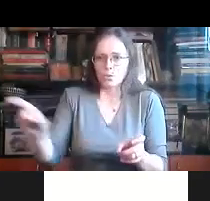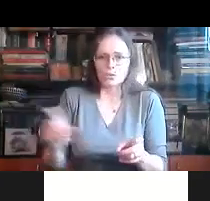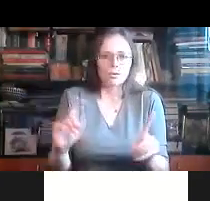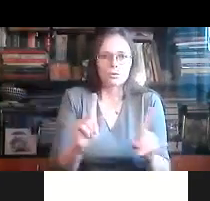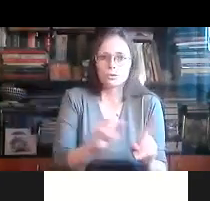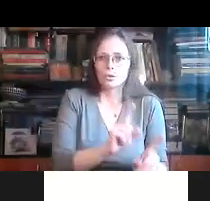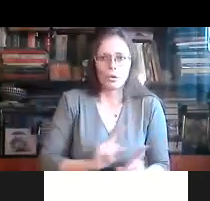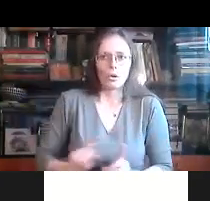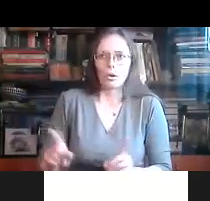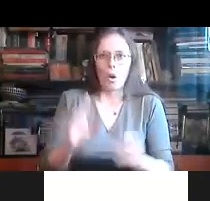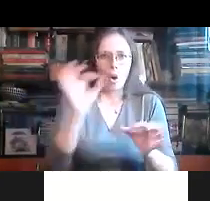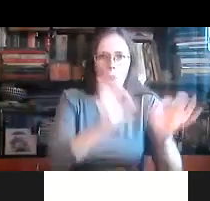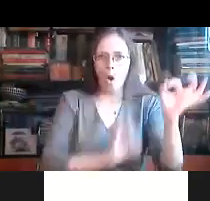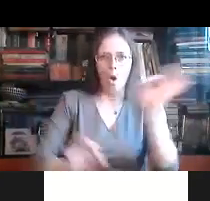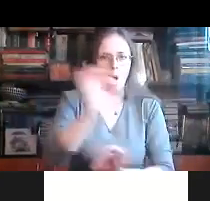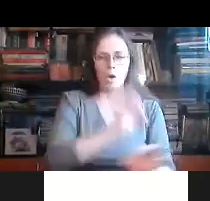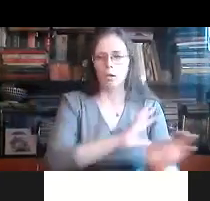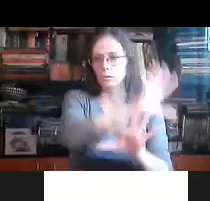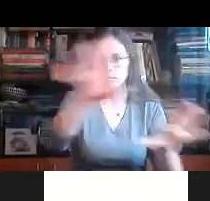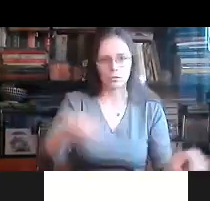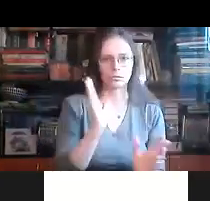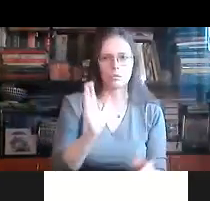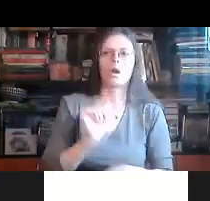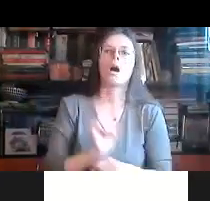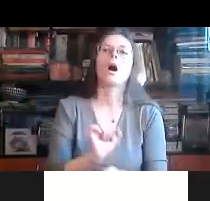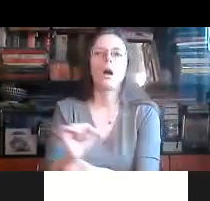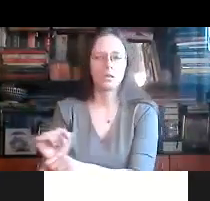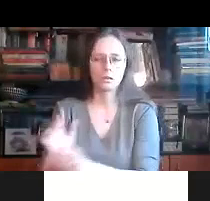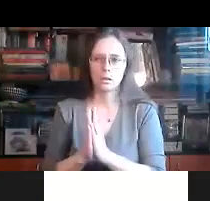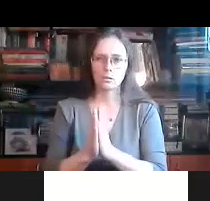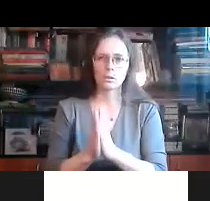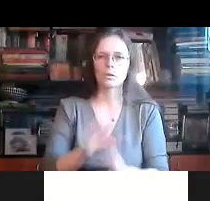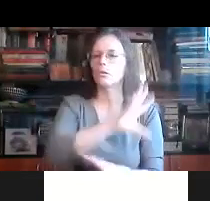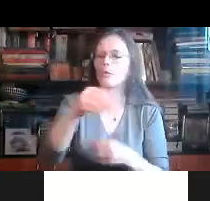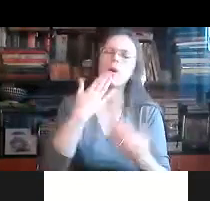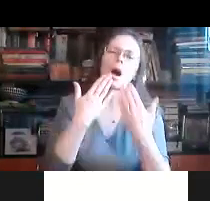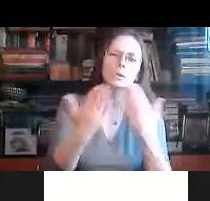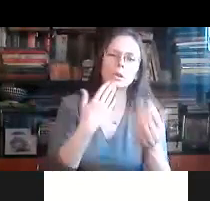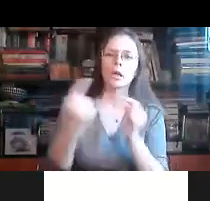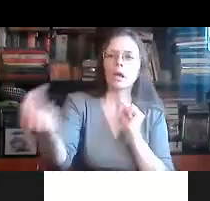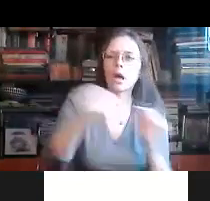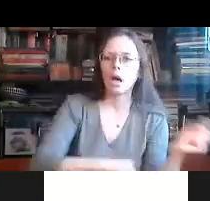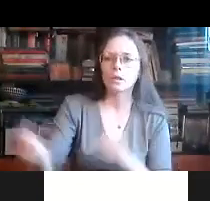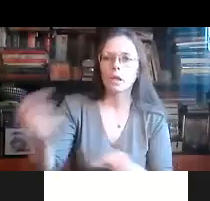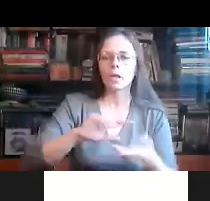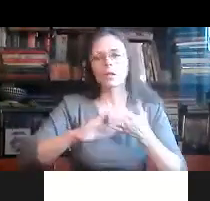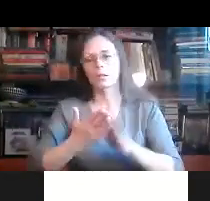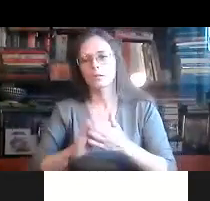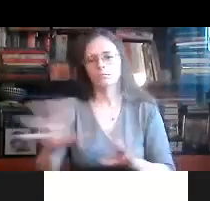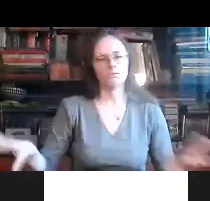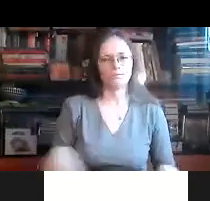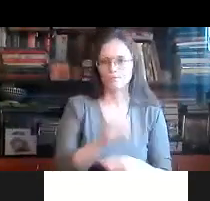бы приостановить, все контакты. У нас в Варшаве приостановлены все как бы до сентября, все встречи, все как